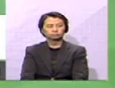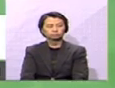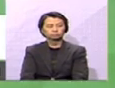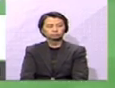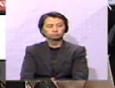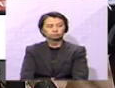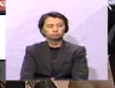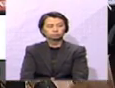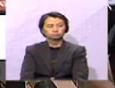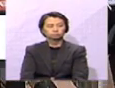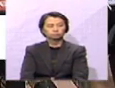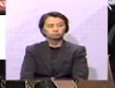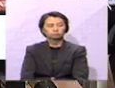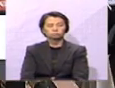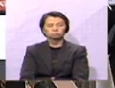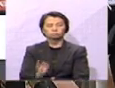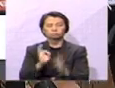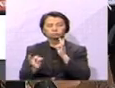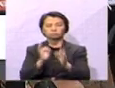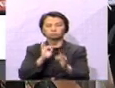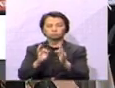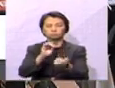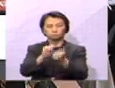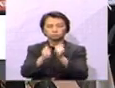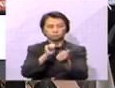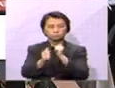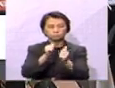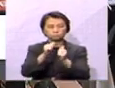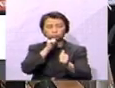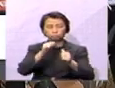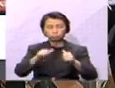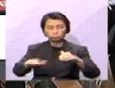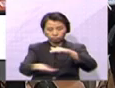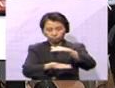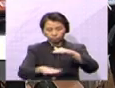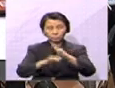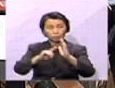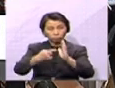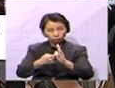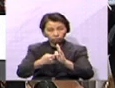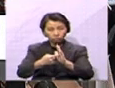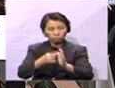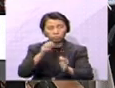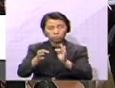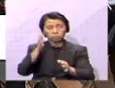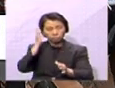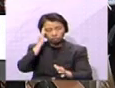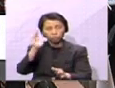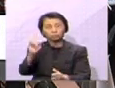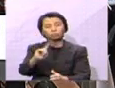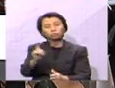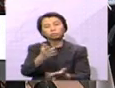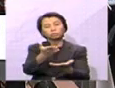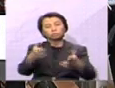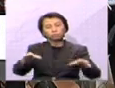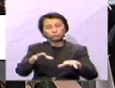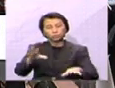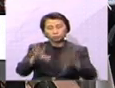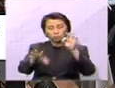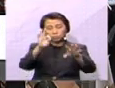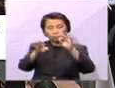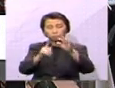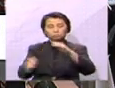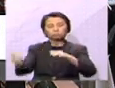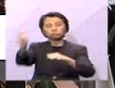umbi if the Sport does exist at the grassroots you know are